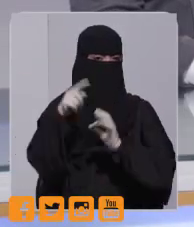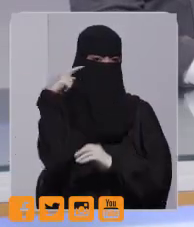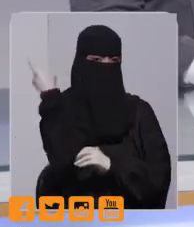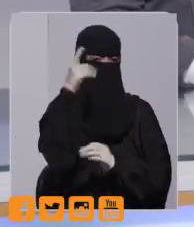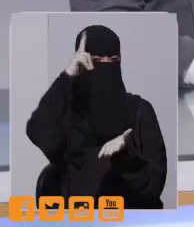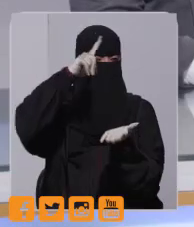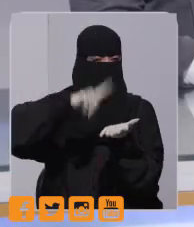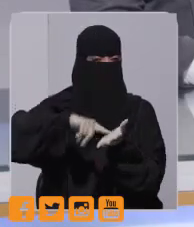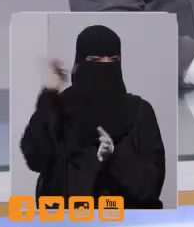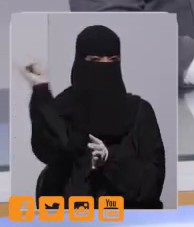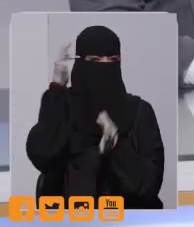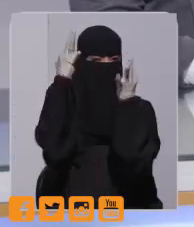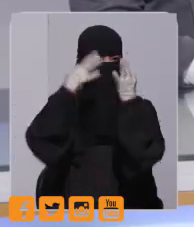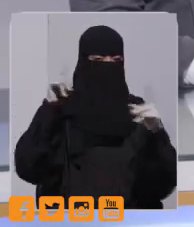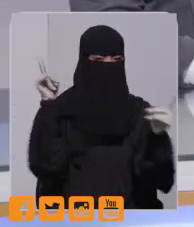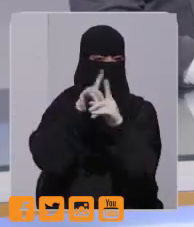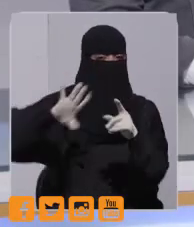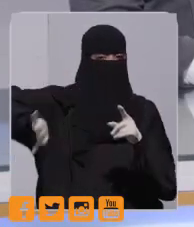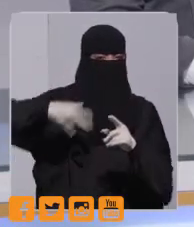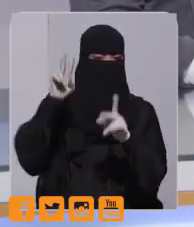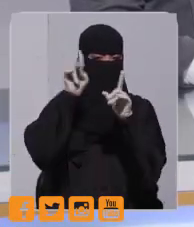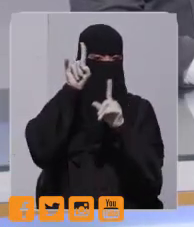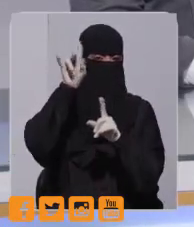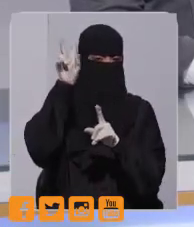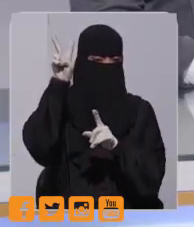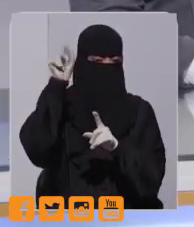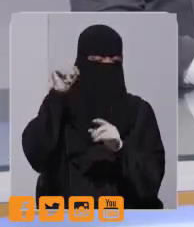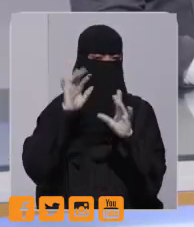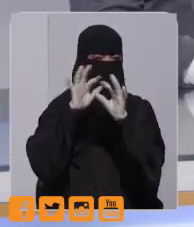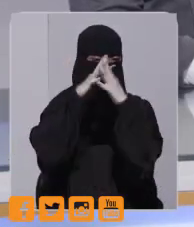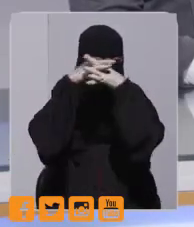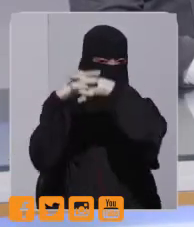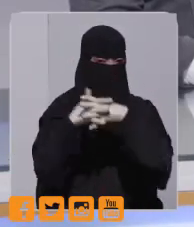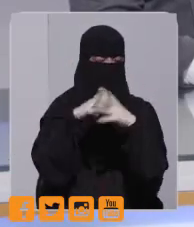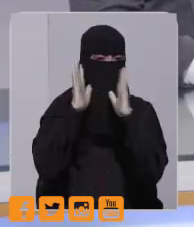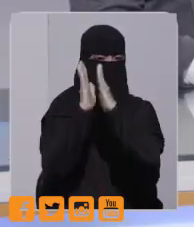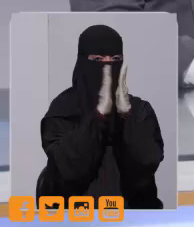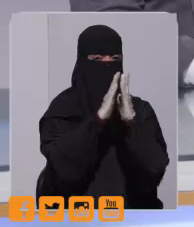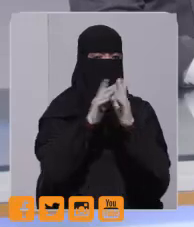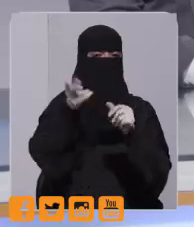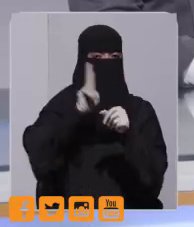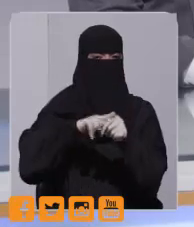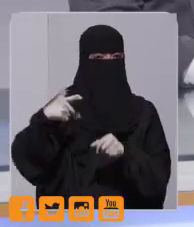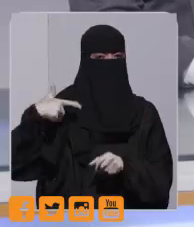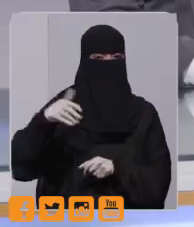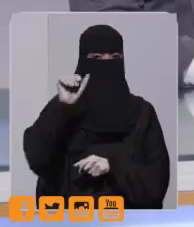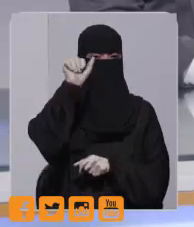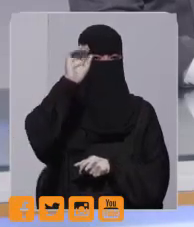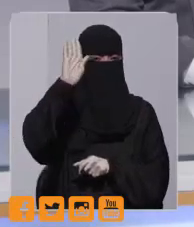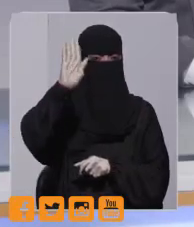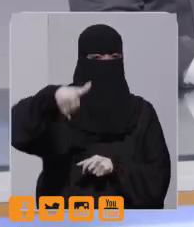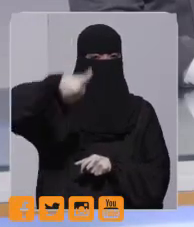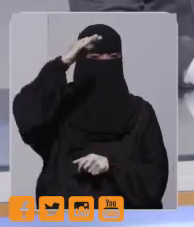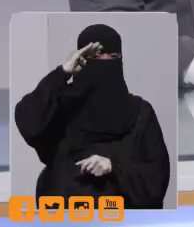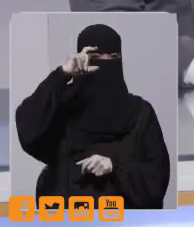اكد خلال لقائه مدير مكتب الامم المتحده لتنسيق المشاريع سجاد محمد ساجد بان السلطه